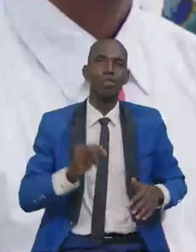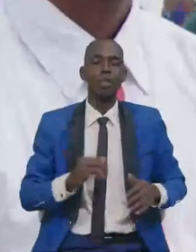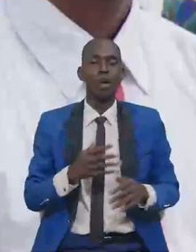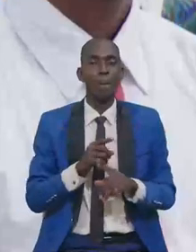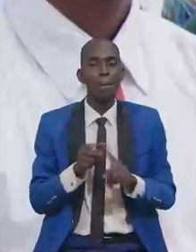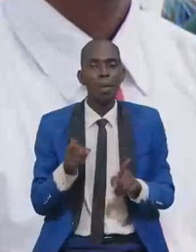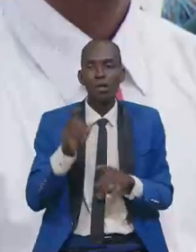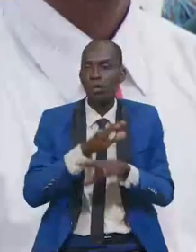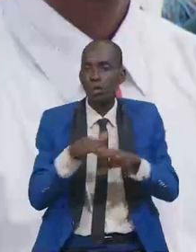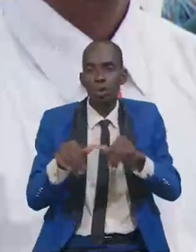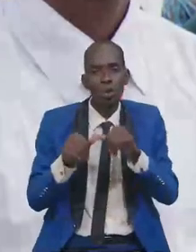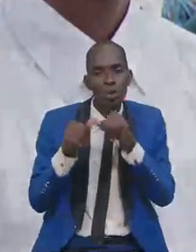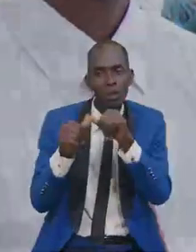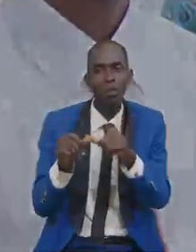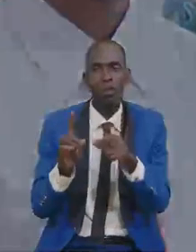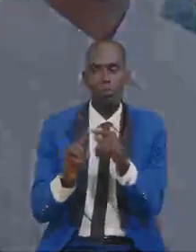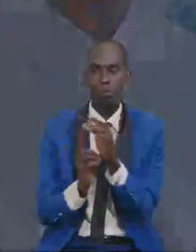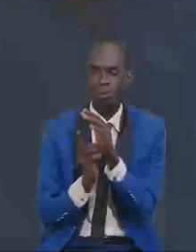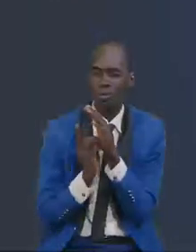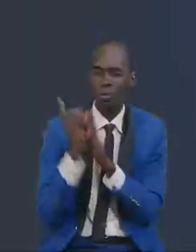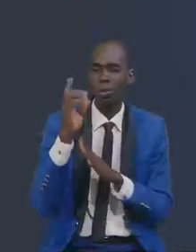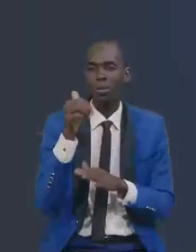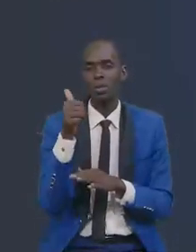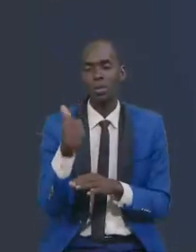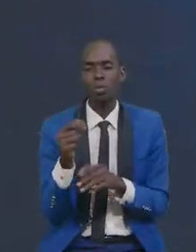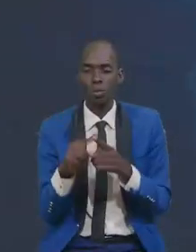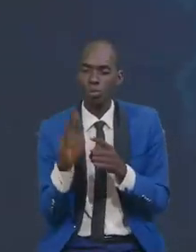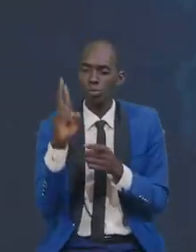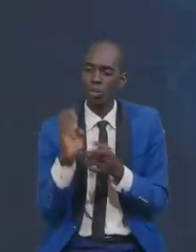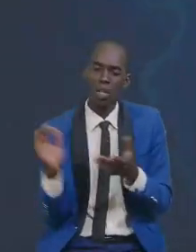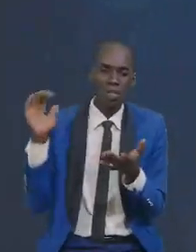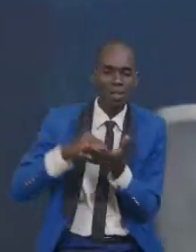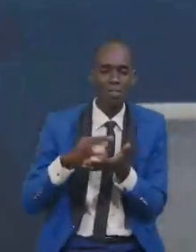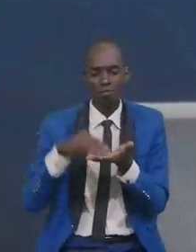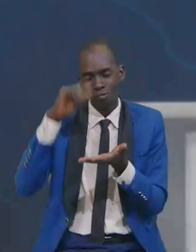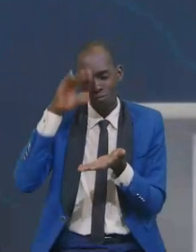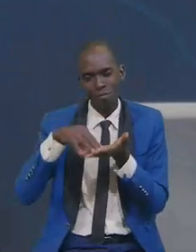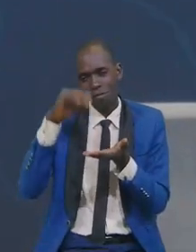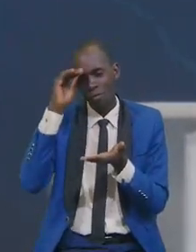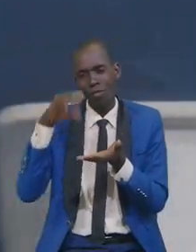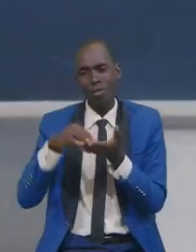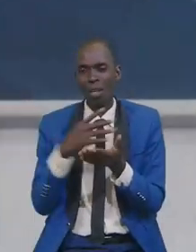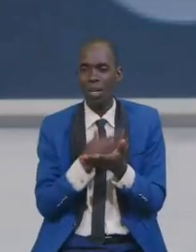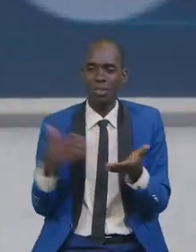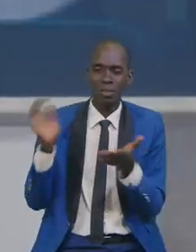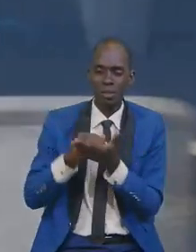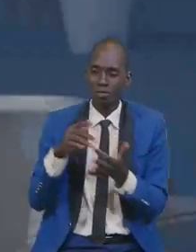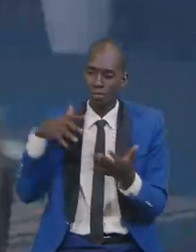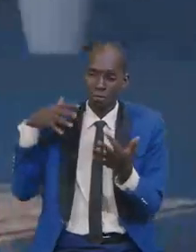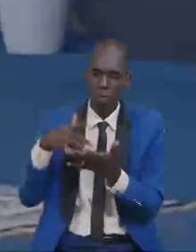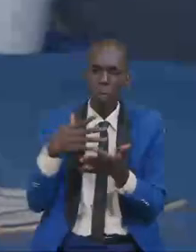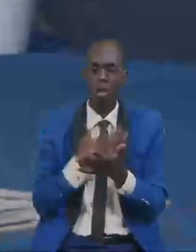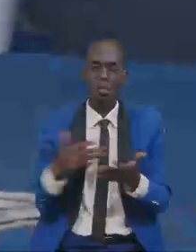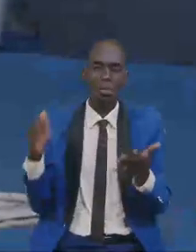authentique. Mais vous ne continuez plus. Vous ne vous rafraîchissez plus. Vous n'apprenez plus. Et vous ne continuez plus à vous engager, à